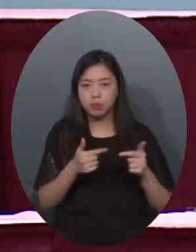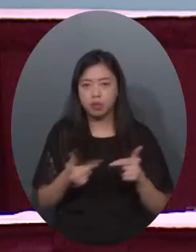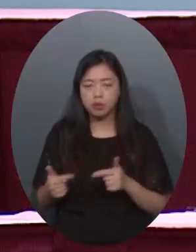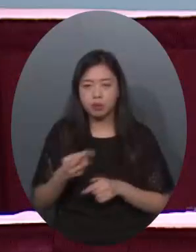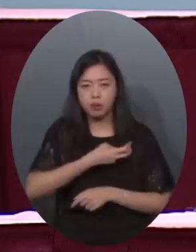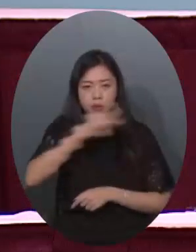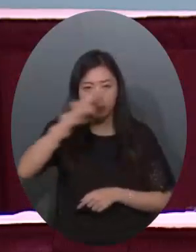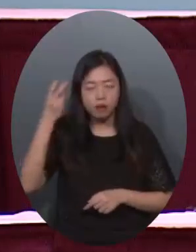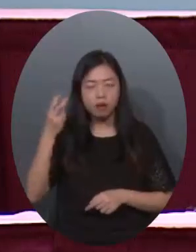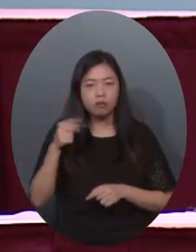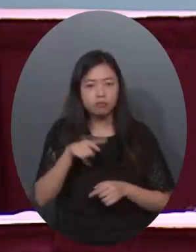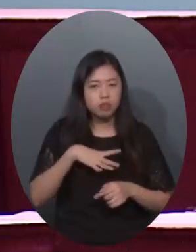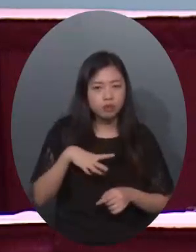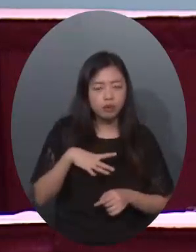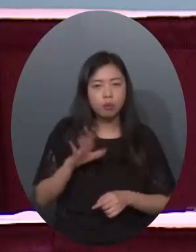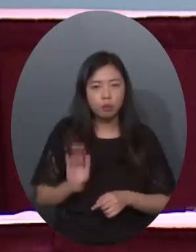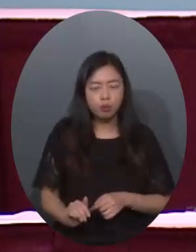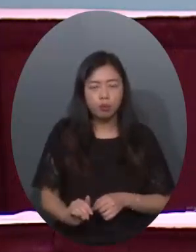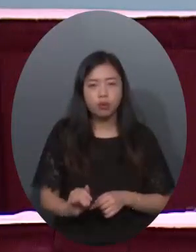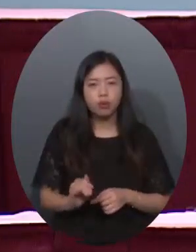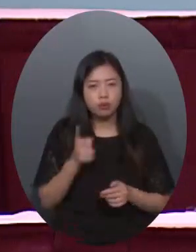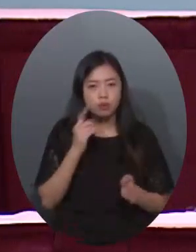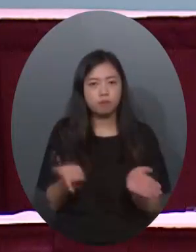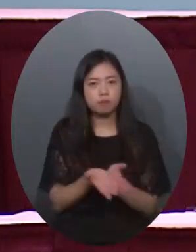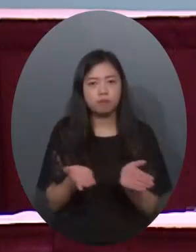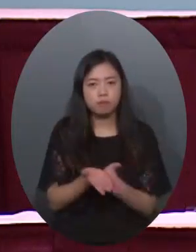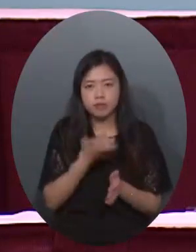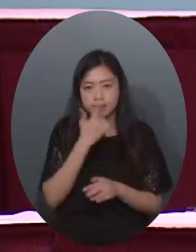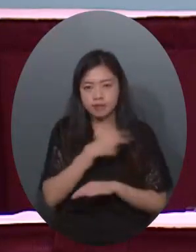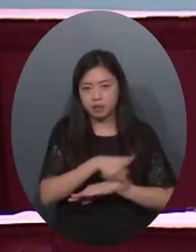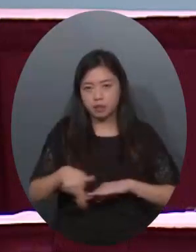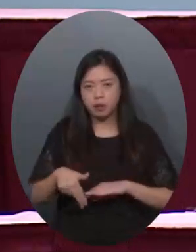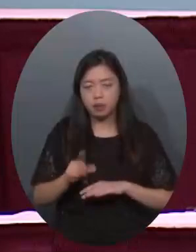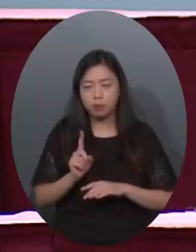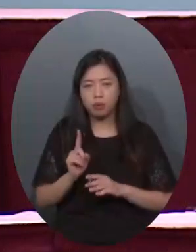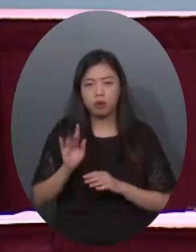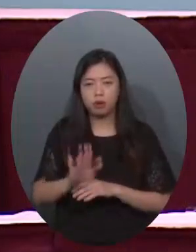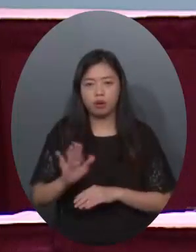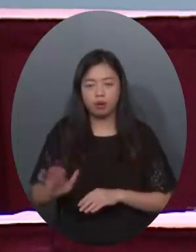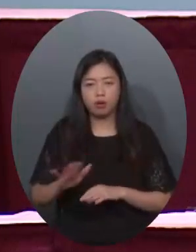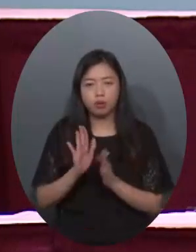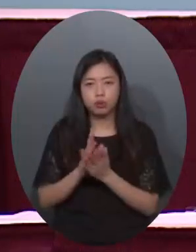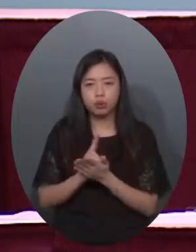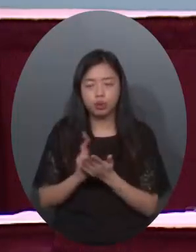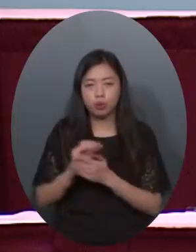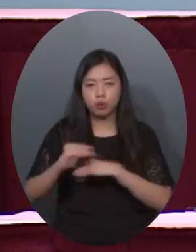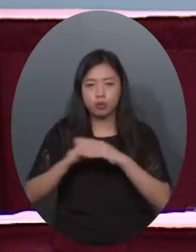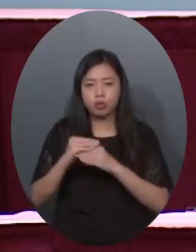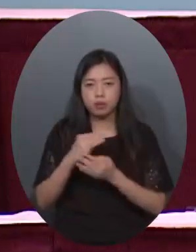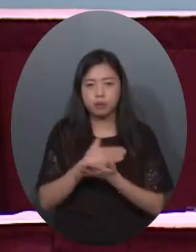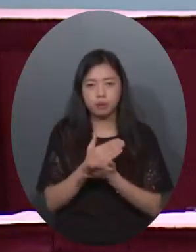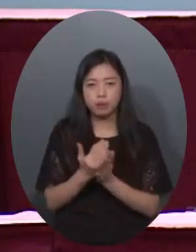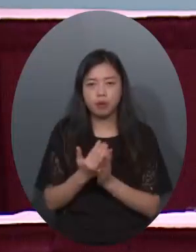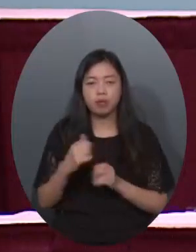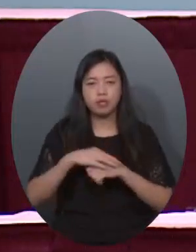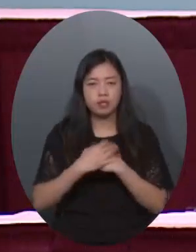本身的營運實務，確保我們的新項目和資產更新工程等等達到世界